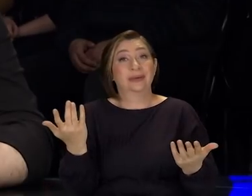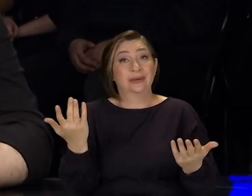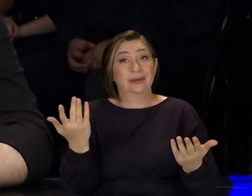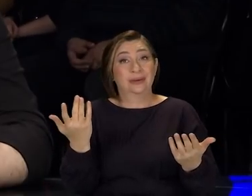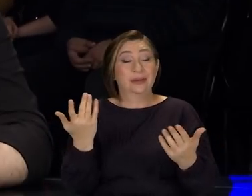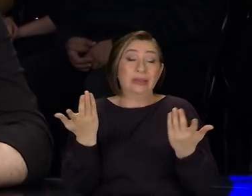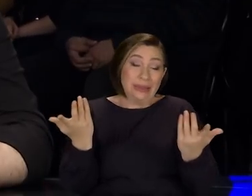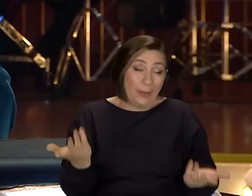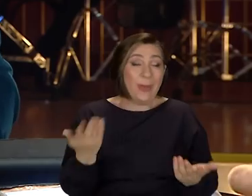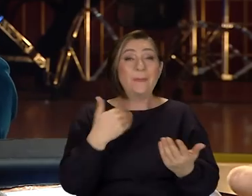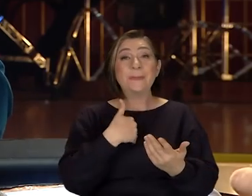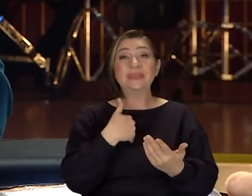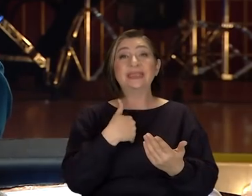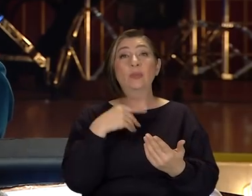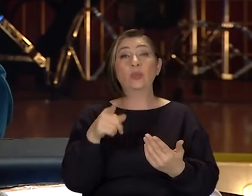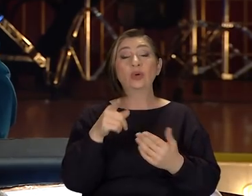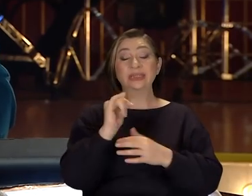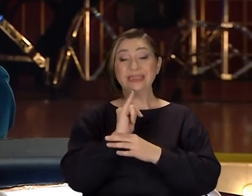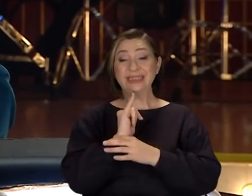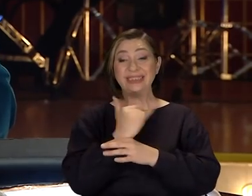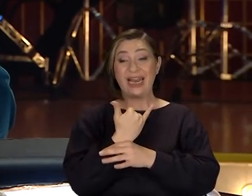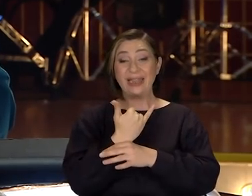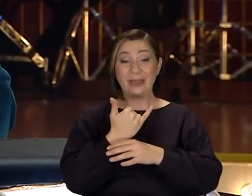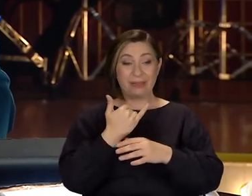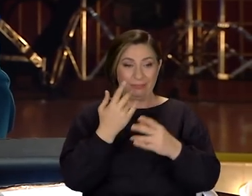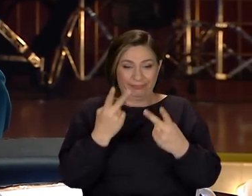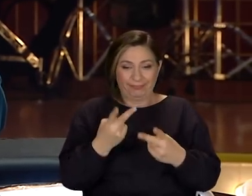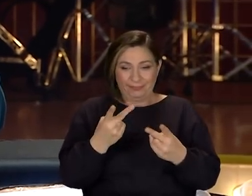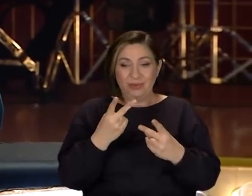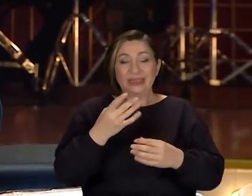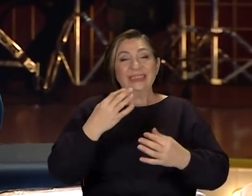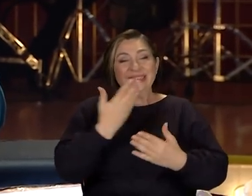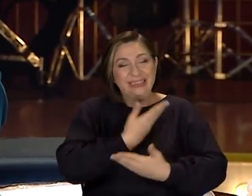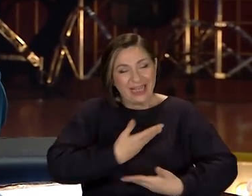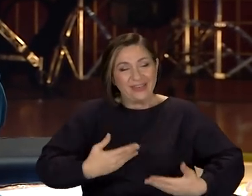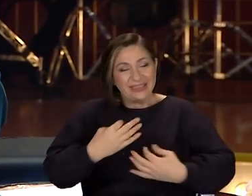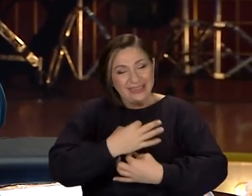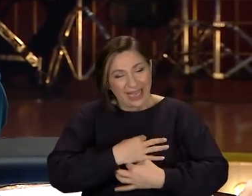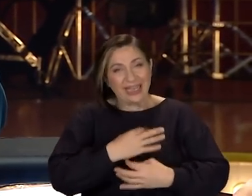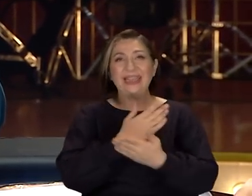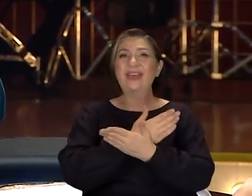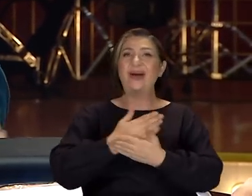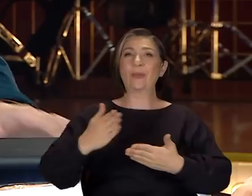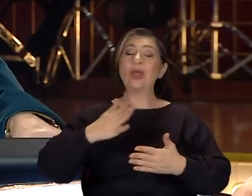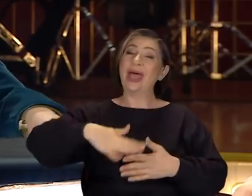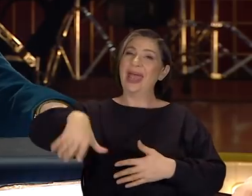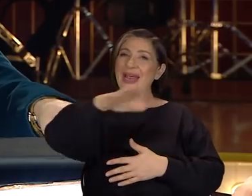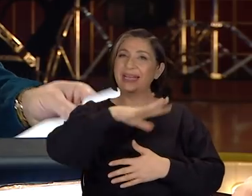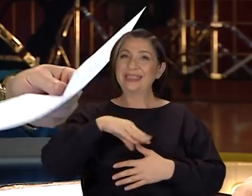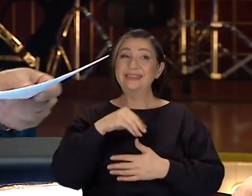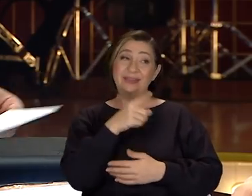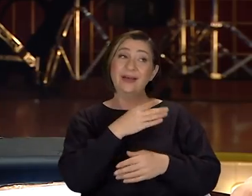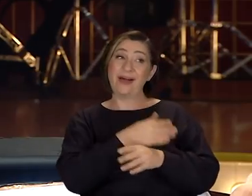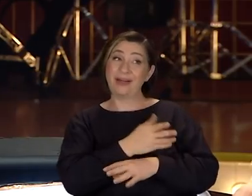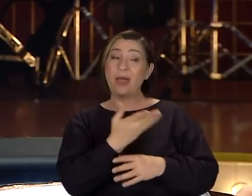tabii. Tabii ama bizde bu sanat mesleğinde bu saygı sevgi devam ediyor. Evet. Hakikaten herkes de. Sen de